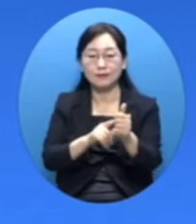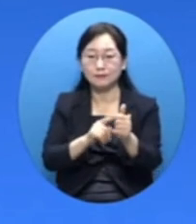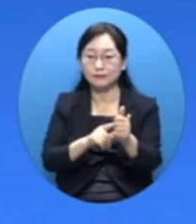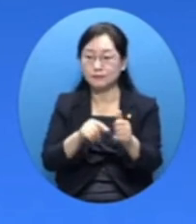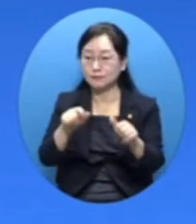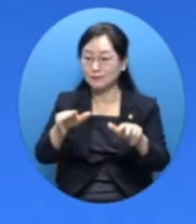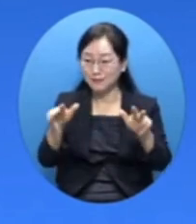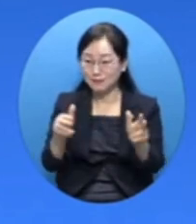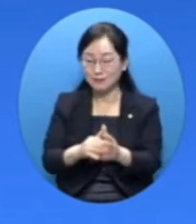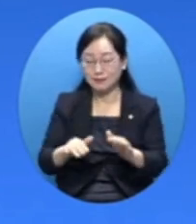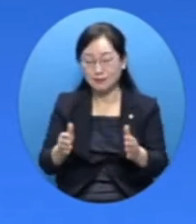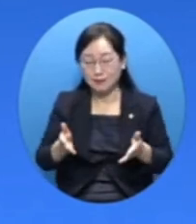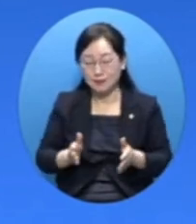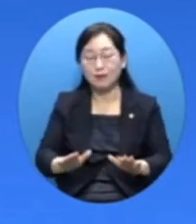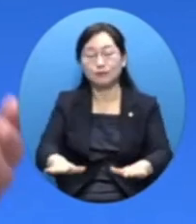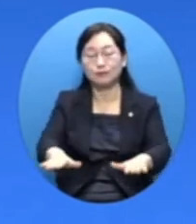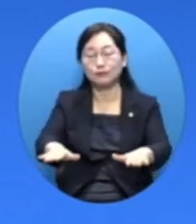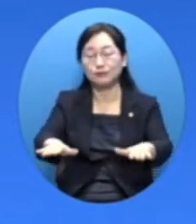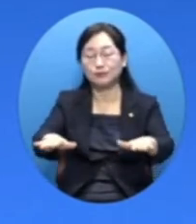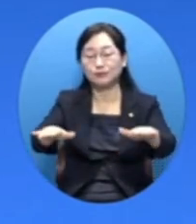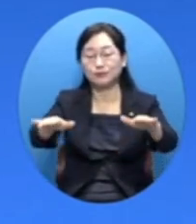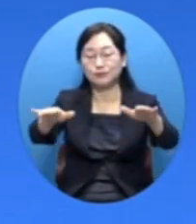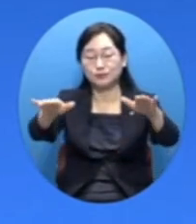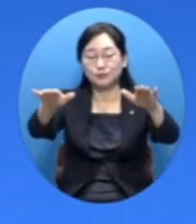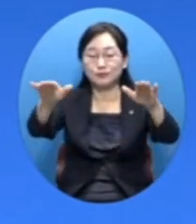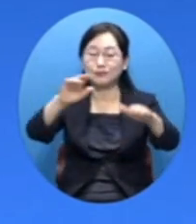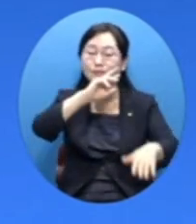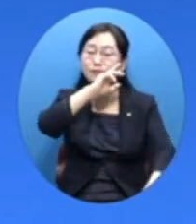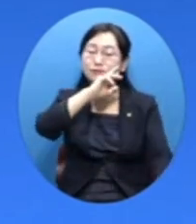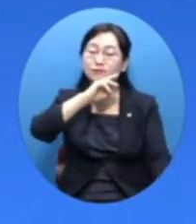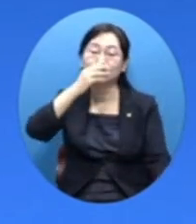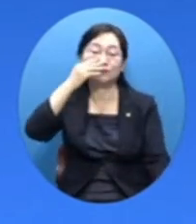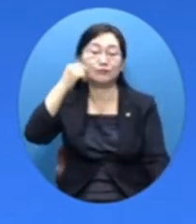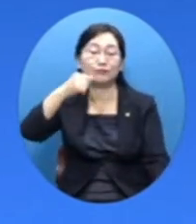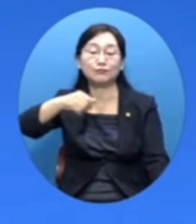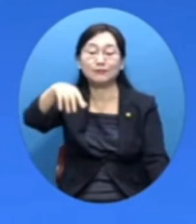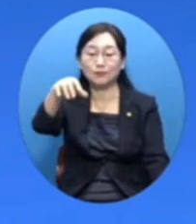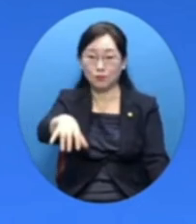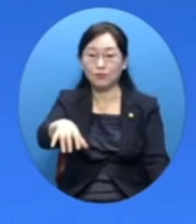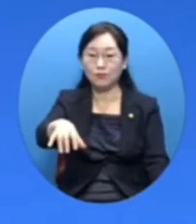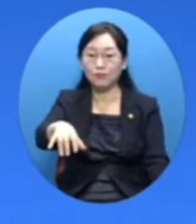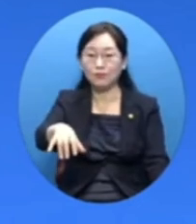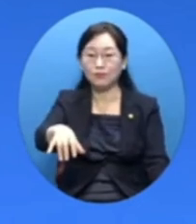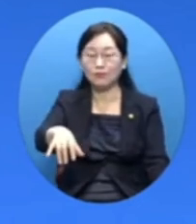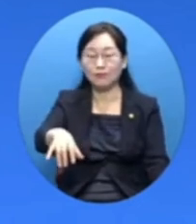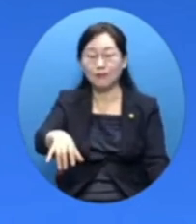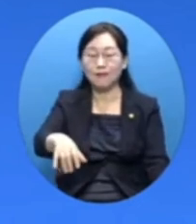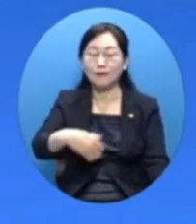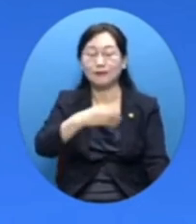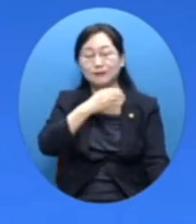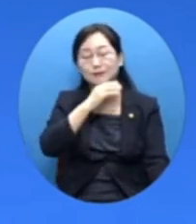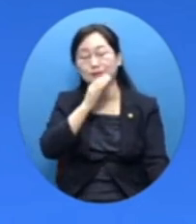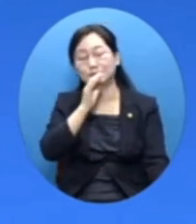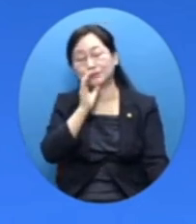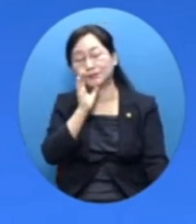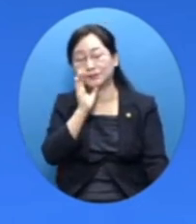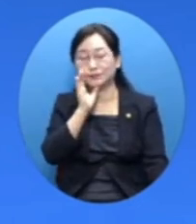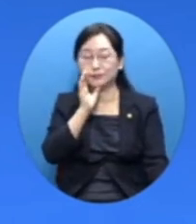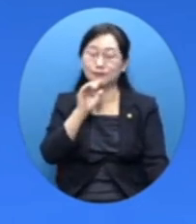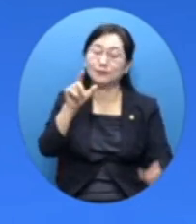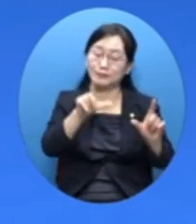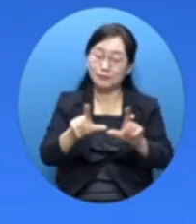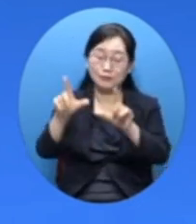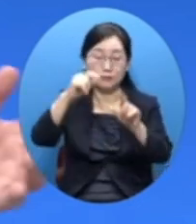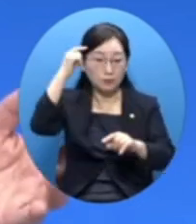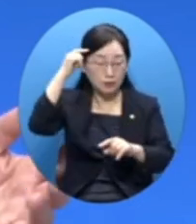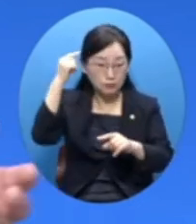지금까지 자라서 모든 것이 편하고 익숙한 그 지역에서 이제 말년을 보내고 정리해야 될 그 나인데